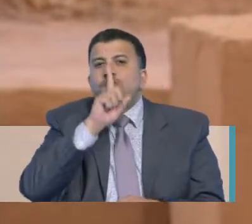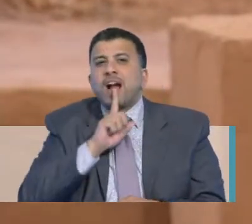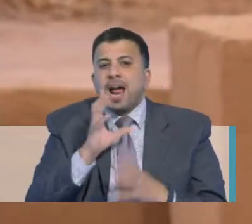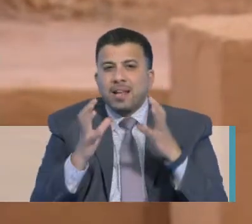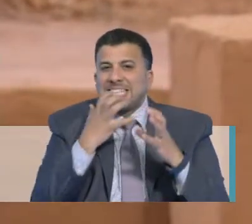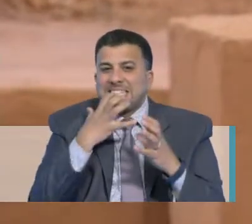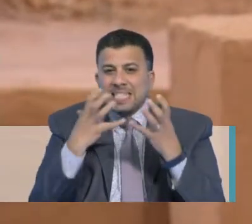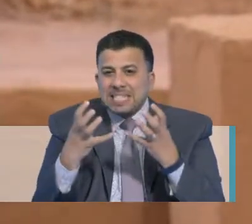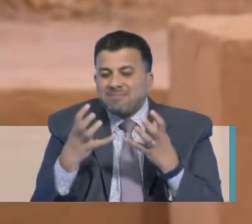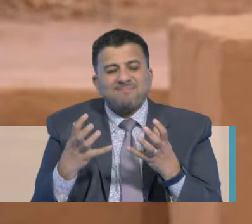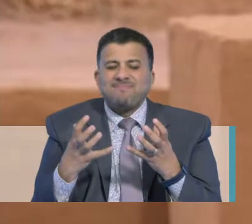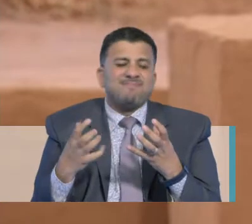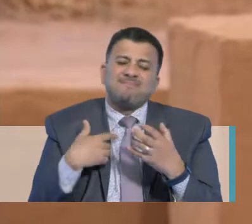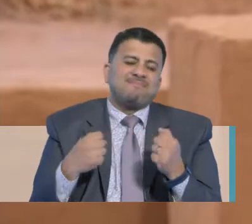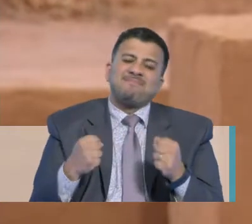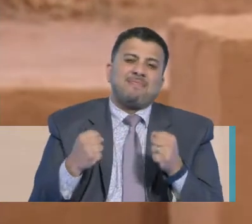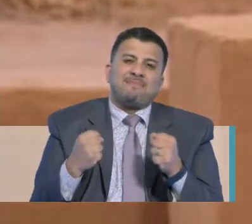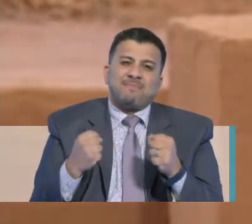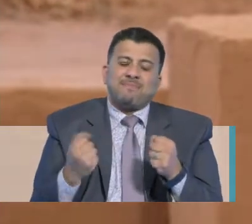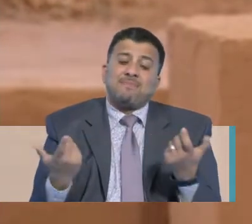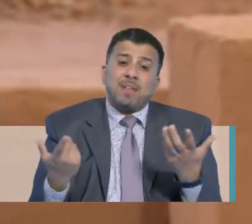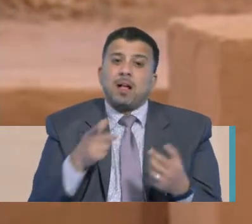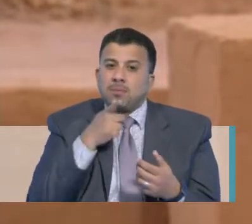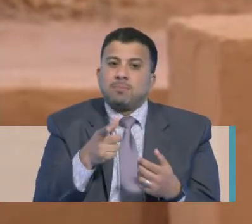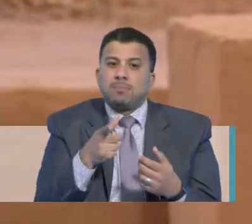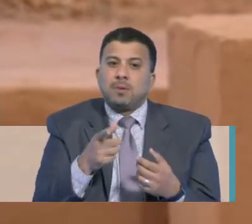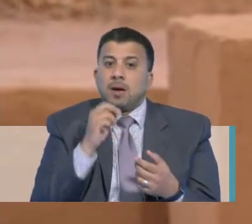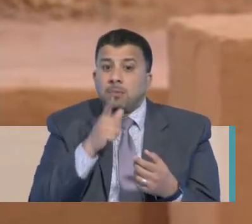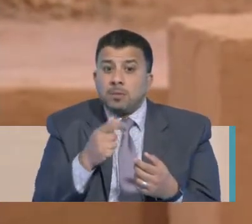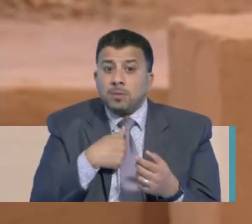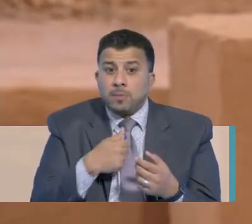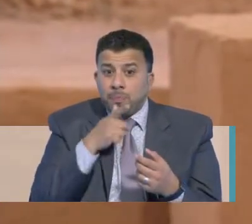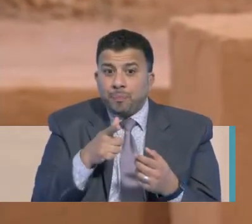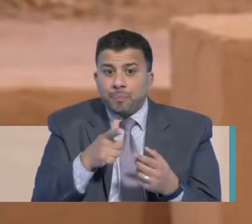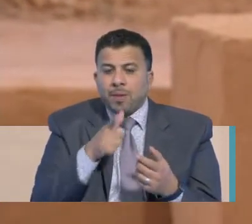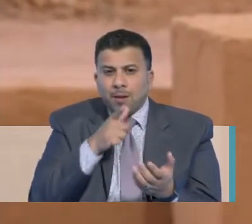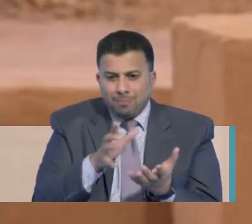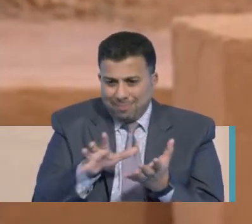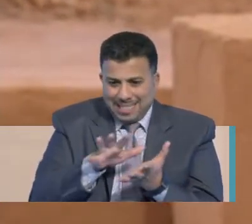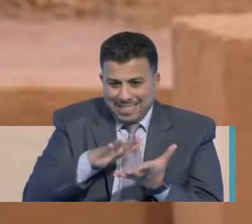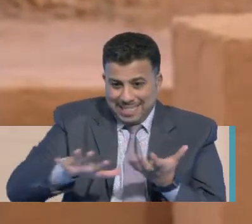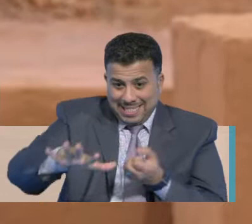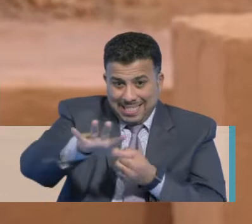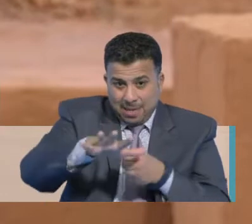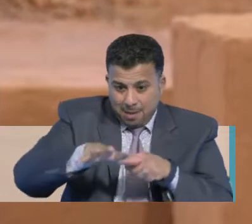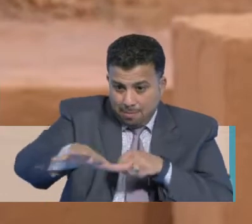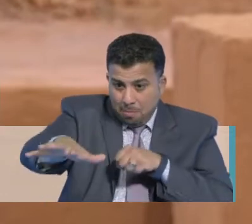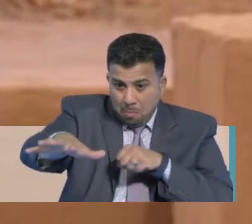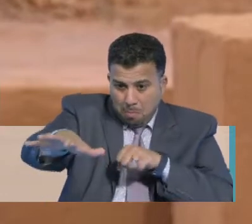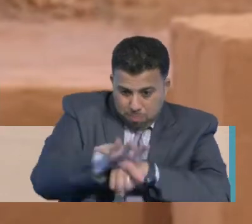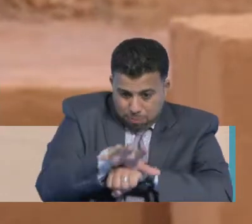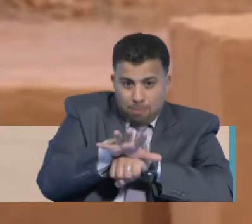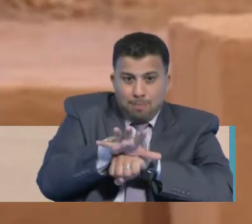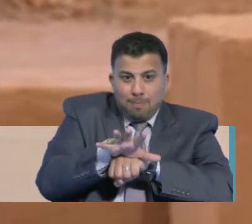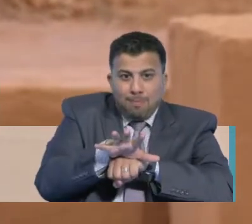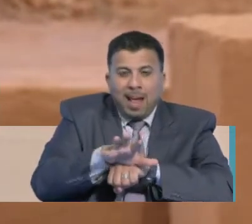ما توفقت يعني، لكن هو هكذا الجزيرة لما خبطت رجعت، رجعتها ولما خبطت